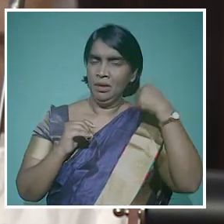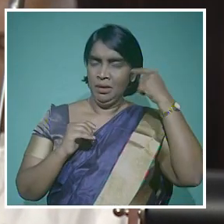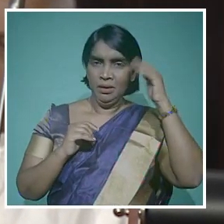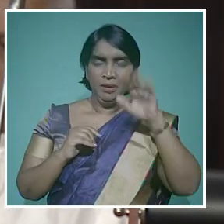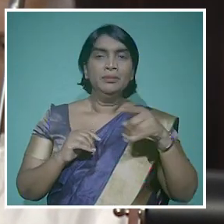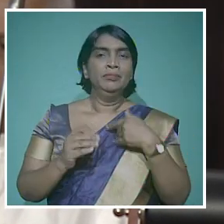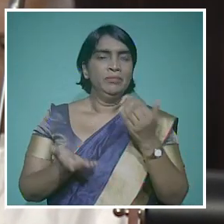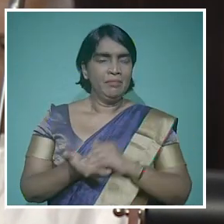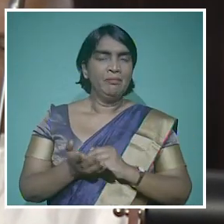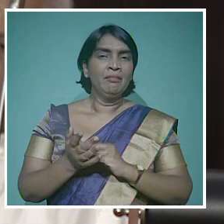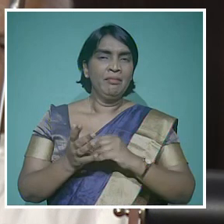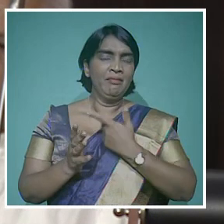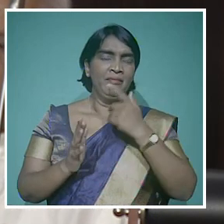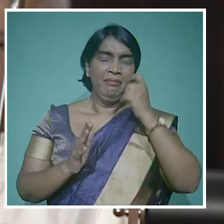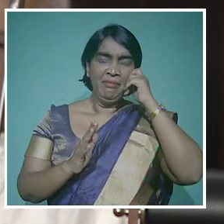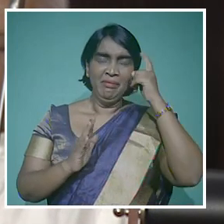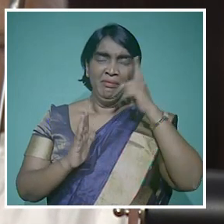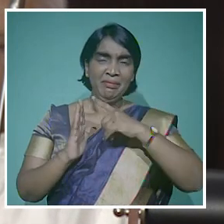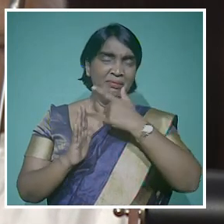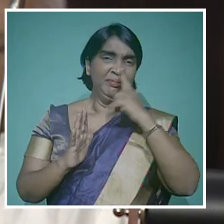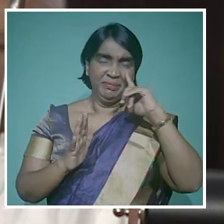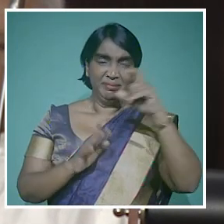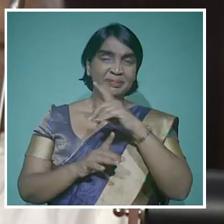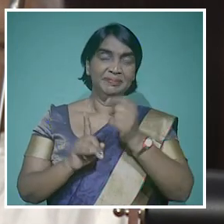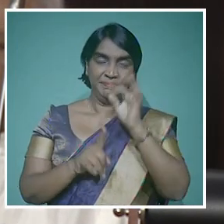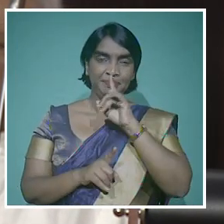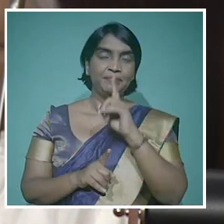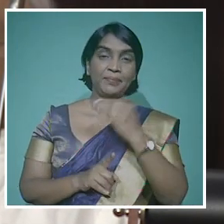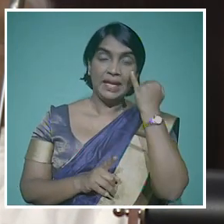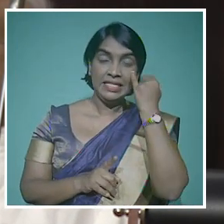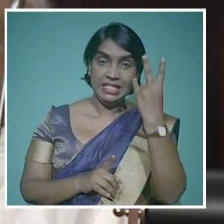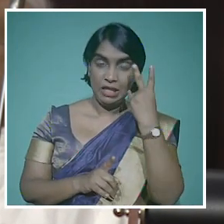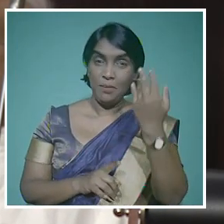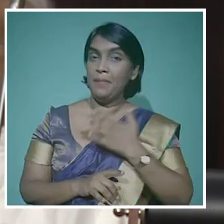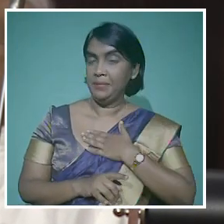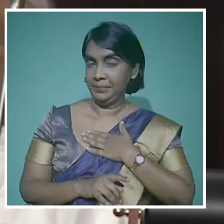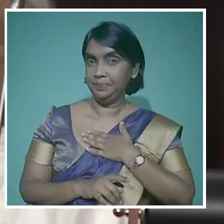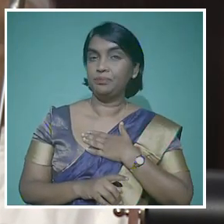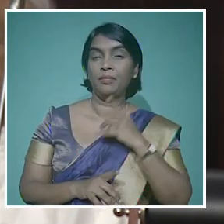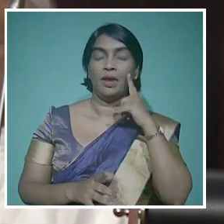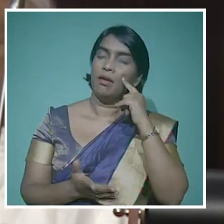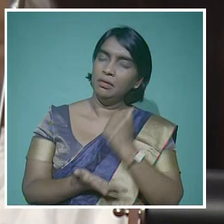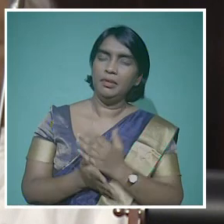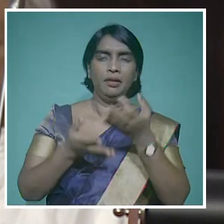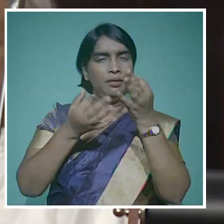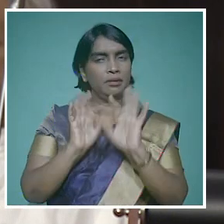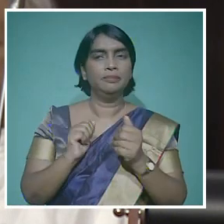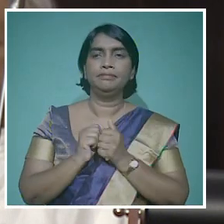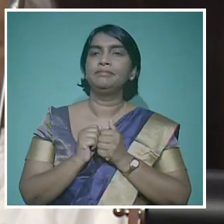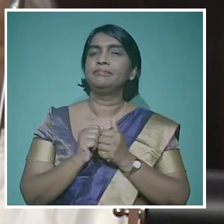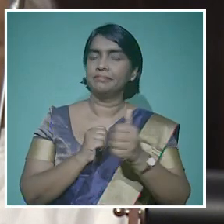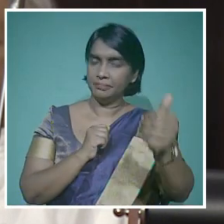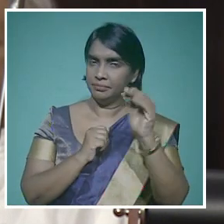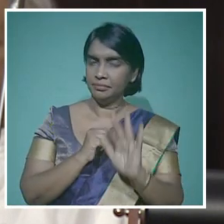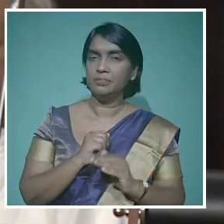බින් වරක ලී ක්වාන් යූ මෙන්න මෙහෙම සඳහන් කළා. සිංගප්පූරුවේ මම දුෂ්කරෙහෙත් නිවැරදි මාවත අනුගමනය